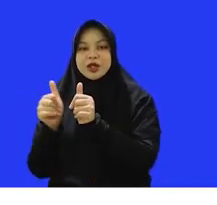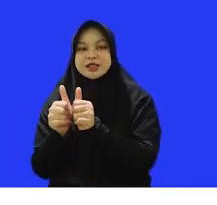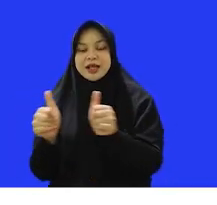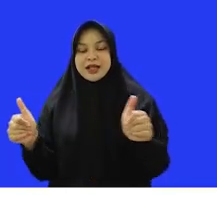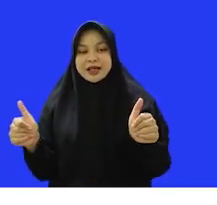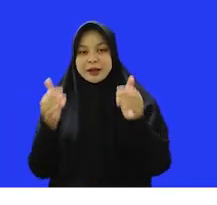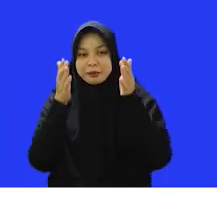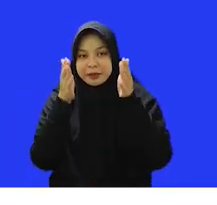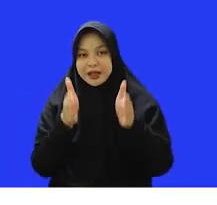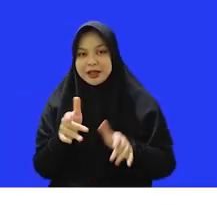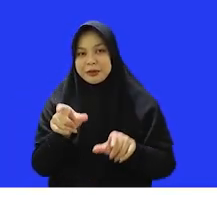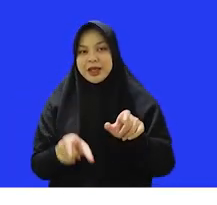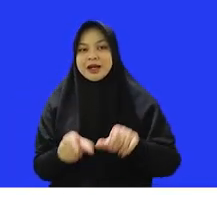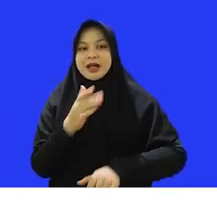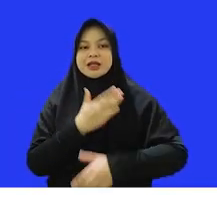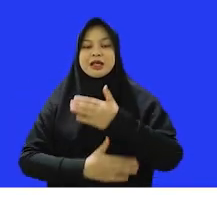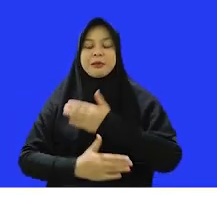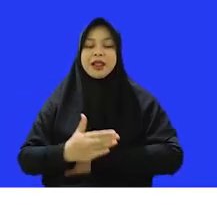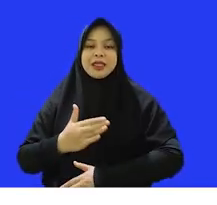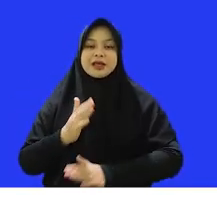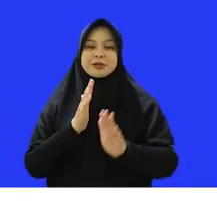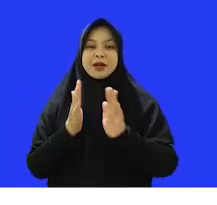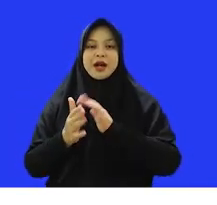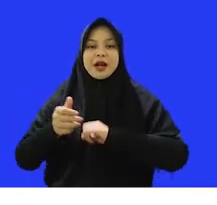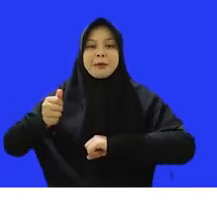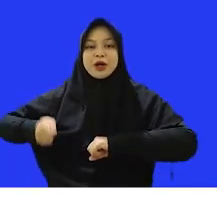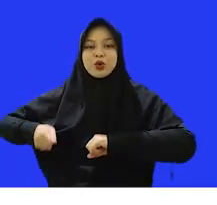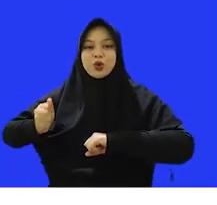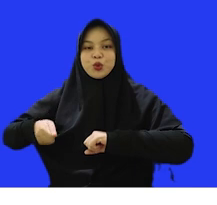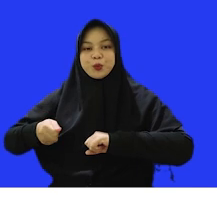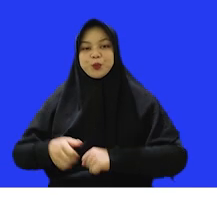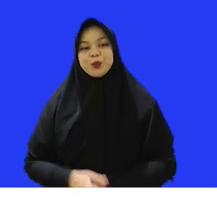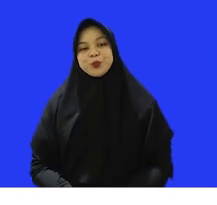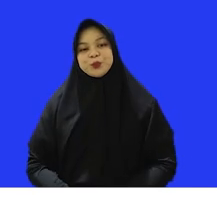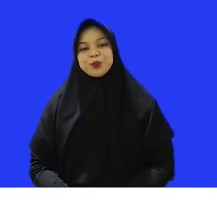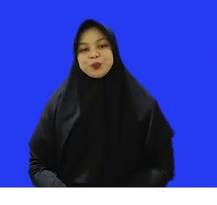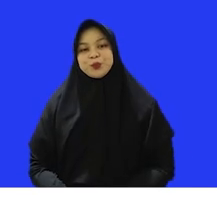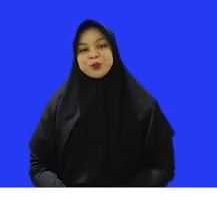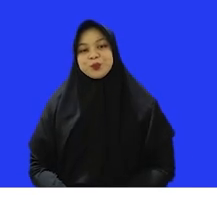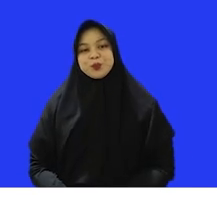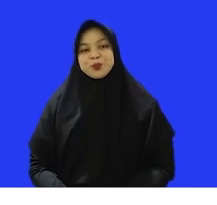akomodasi yang layak bagi disabilitas berhadapan dengan hukum.